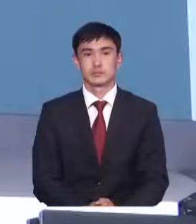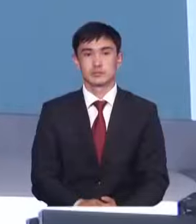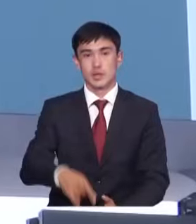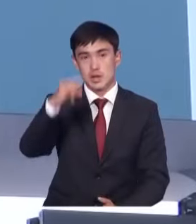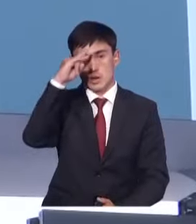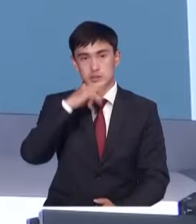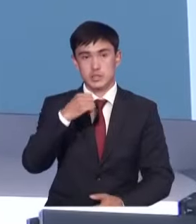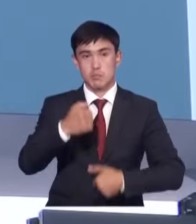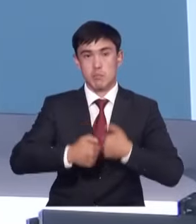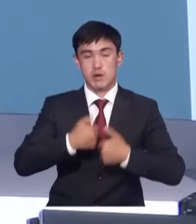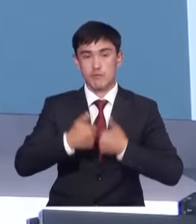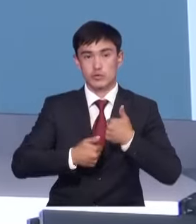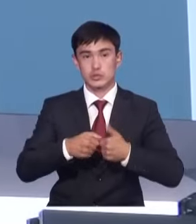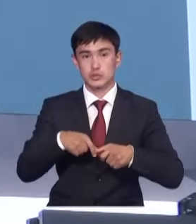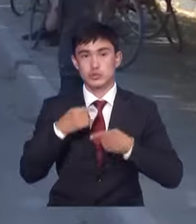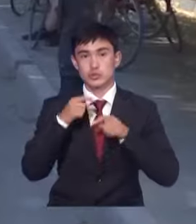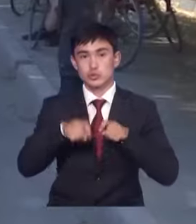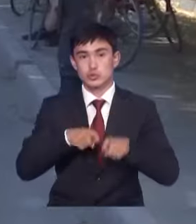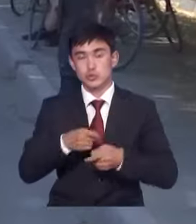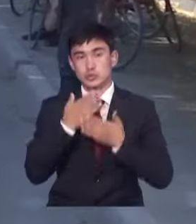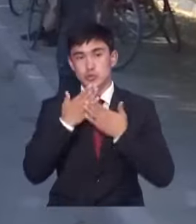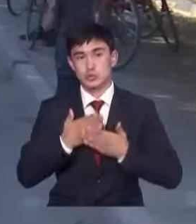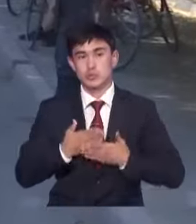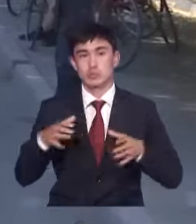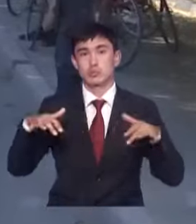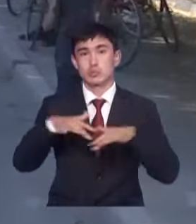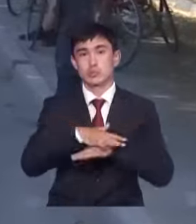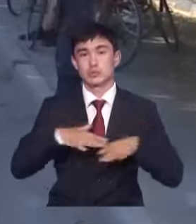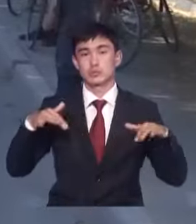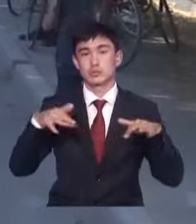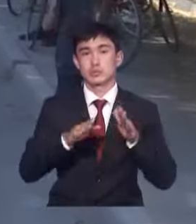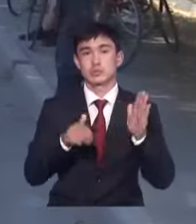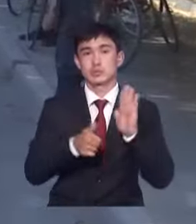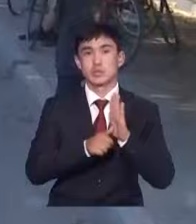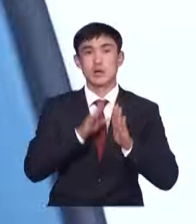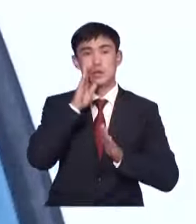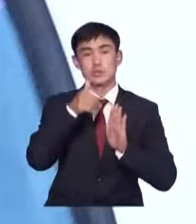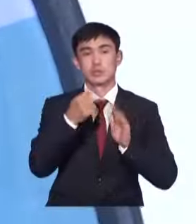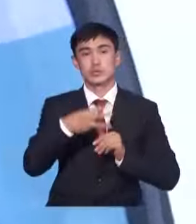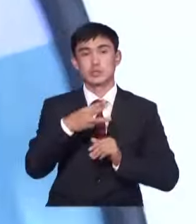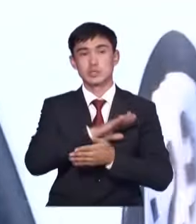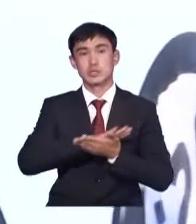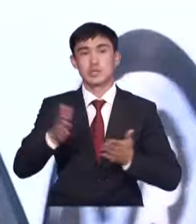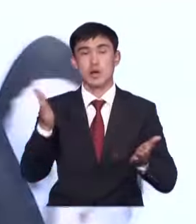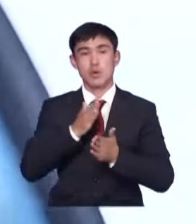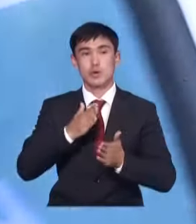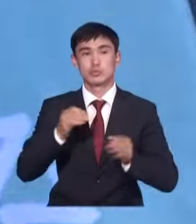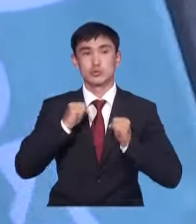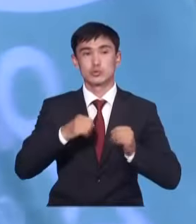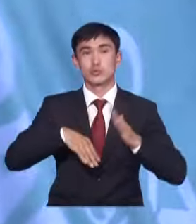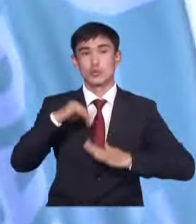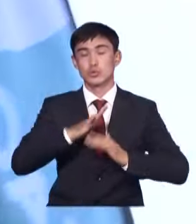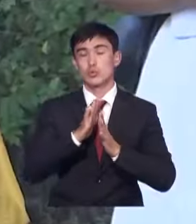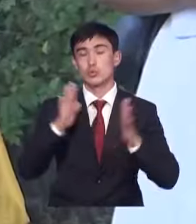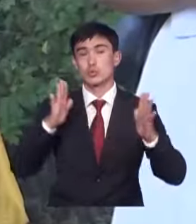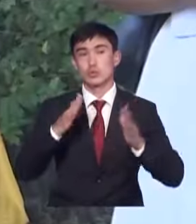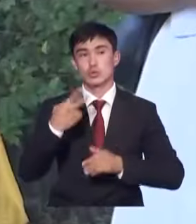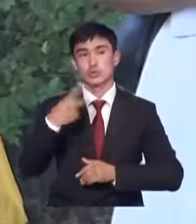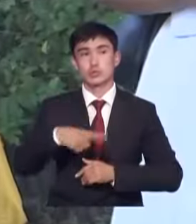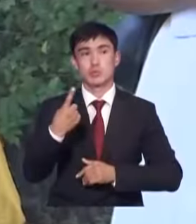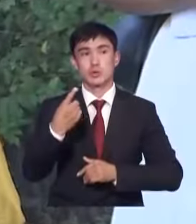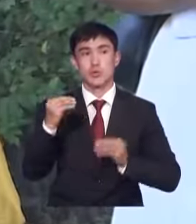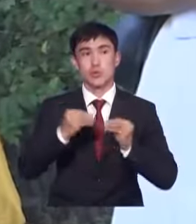Қазақ марафоны жүгіруді жаны сүйетін жандардың басын қосты. Таңғы 6:30 таза ауа, спортшылардың көңілдері көтеріңкі. Олар